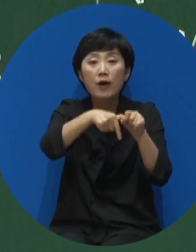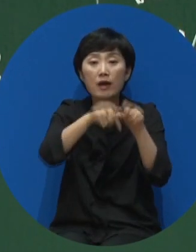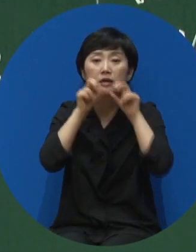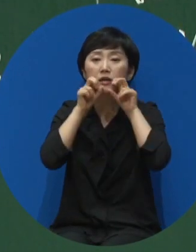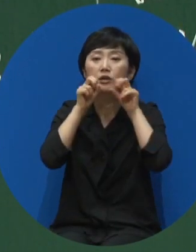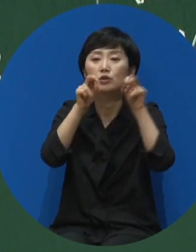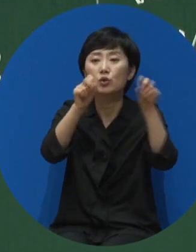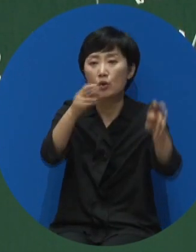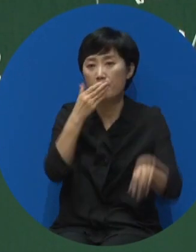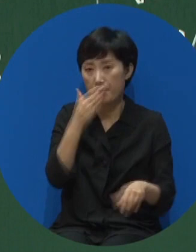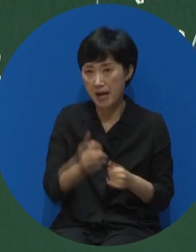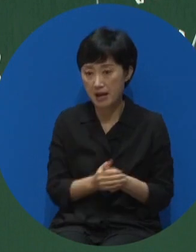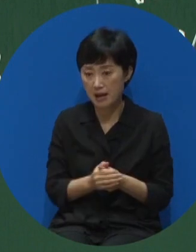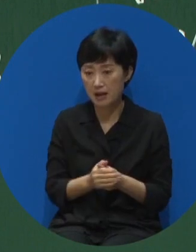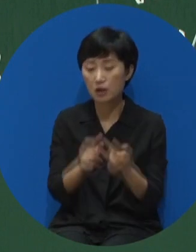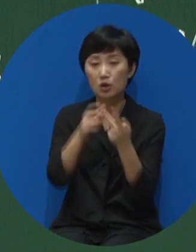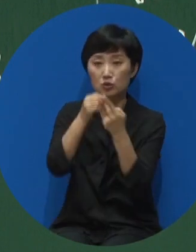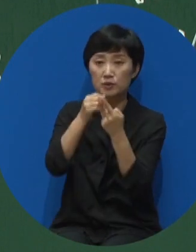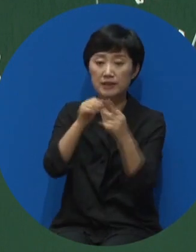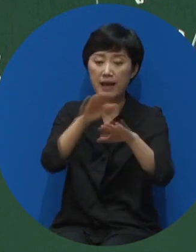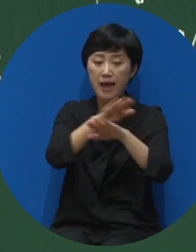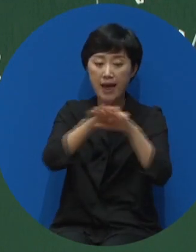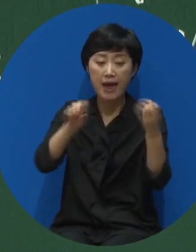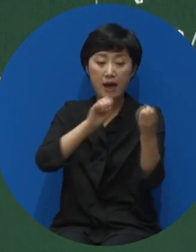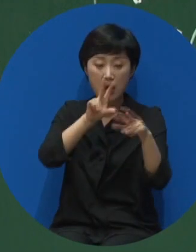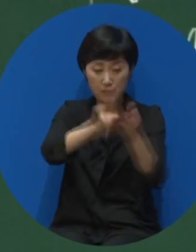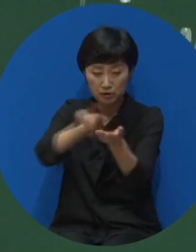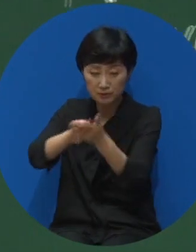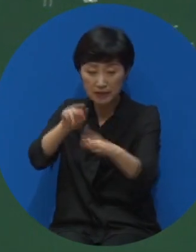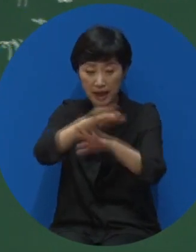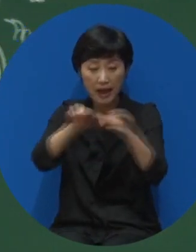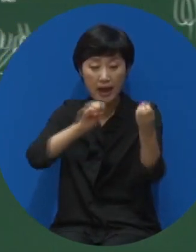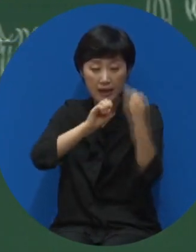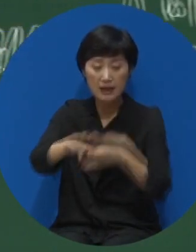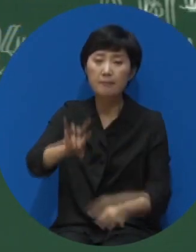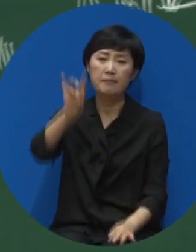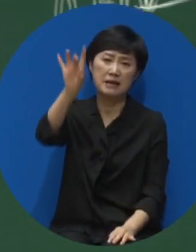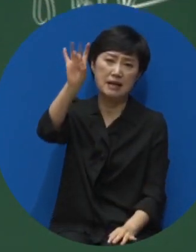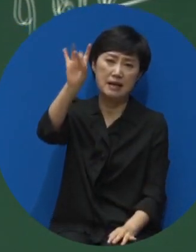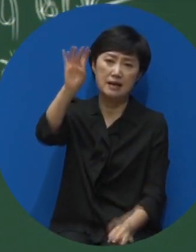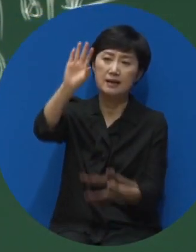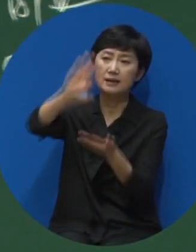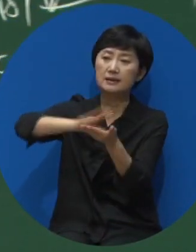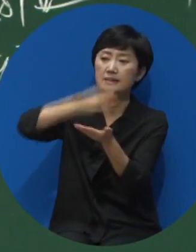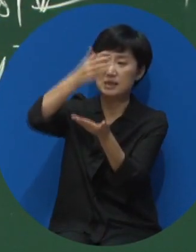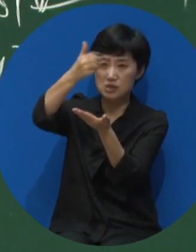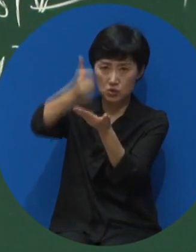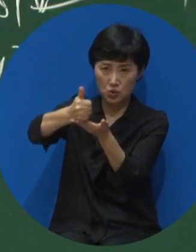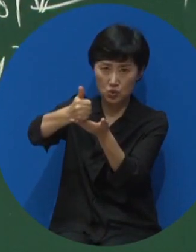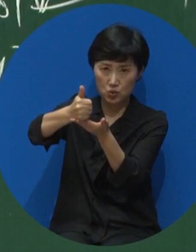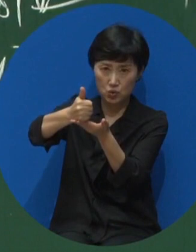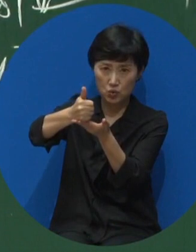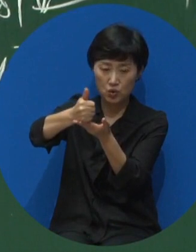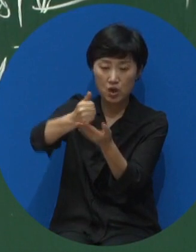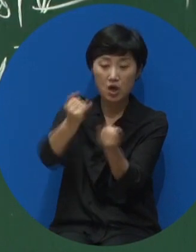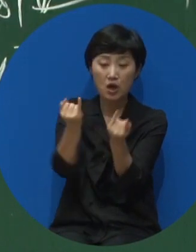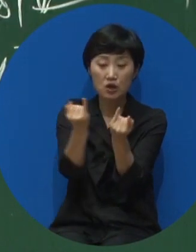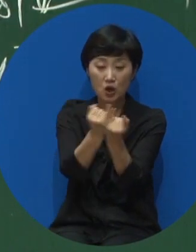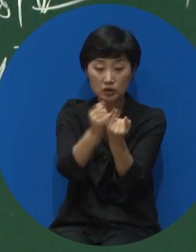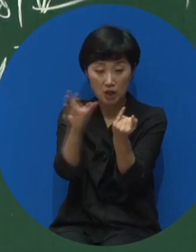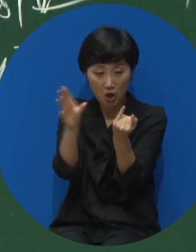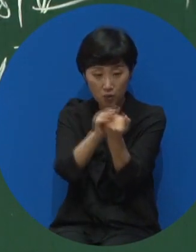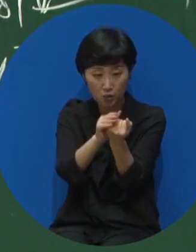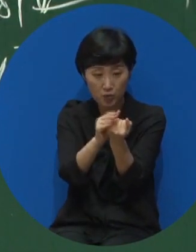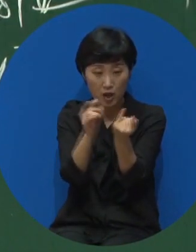始まりである. 모든 해답은 임마누엘 그리스도, 여자가 잉태하여,